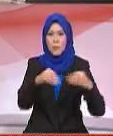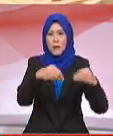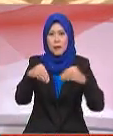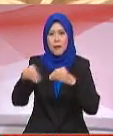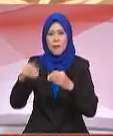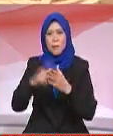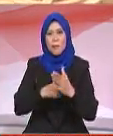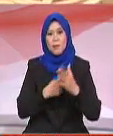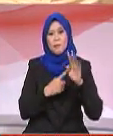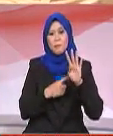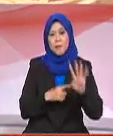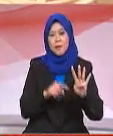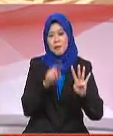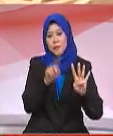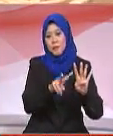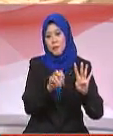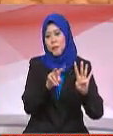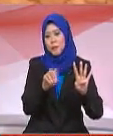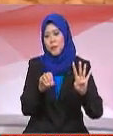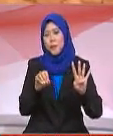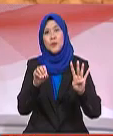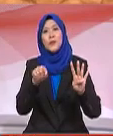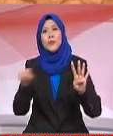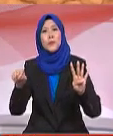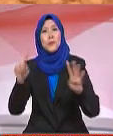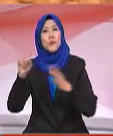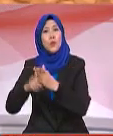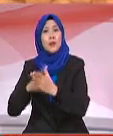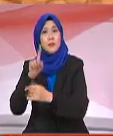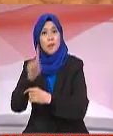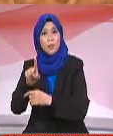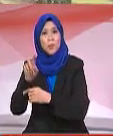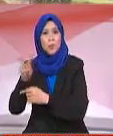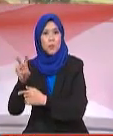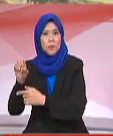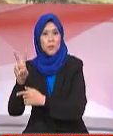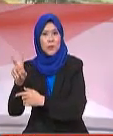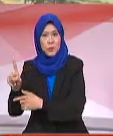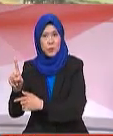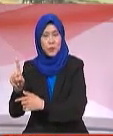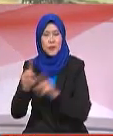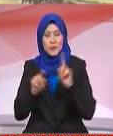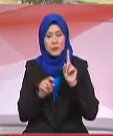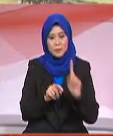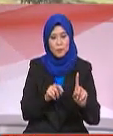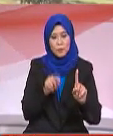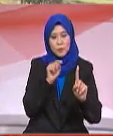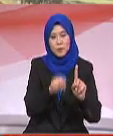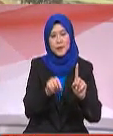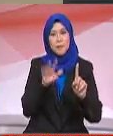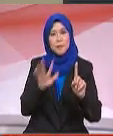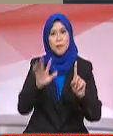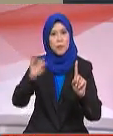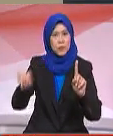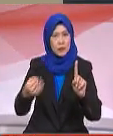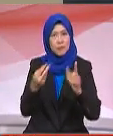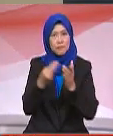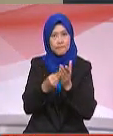April 2020 to January 2021 ada 1.5 juta